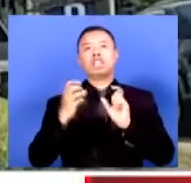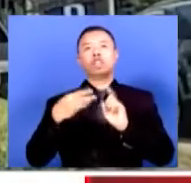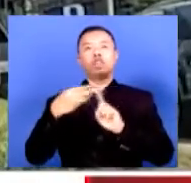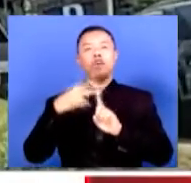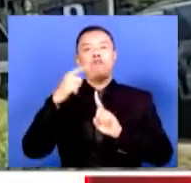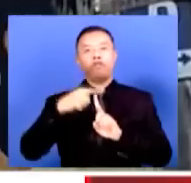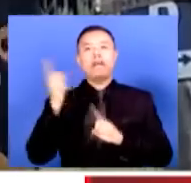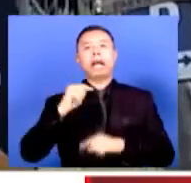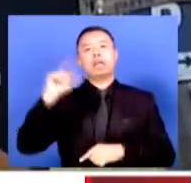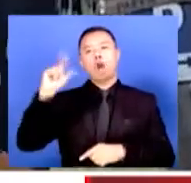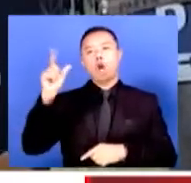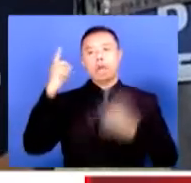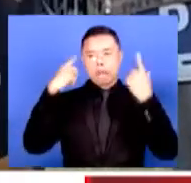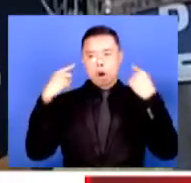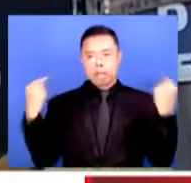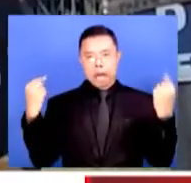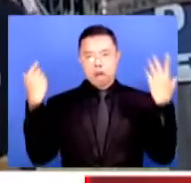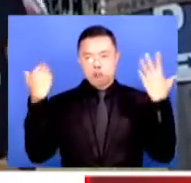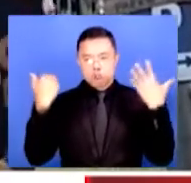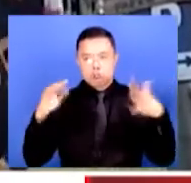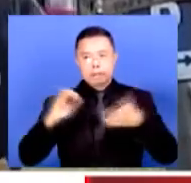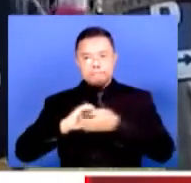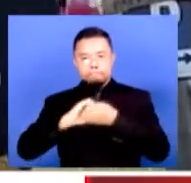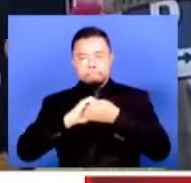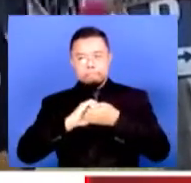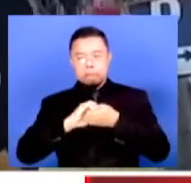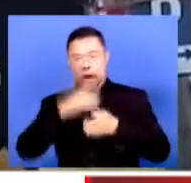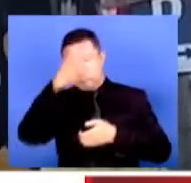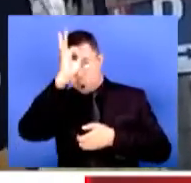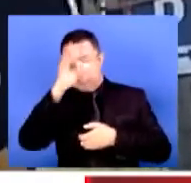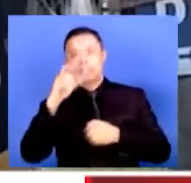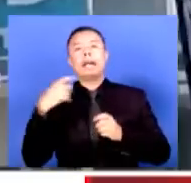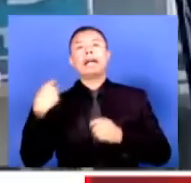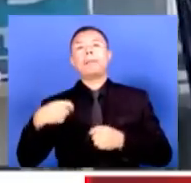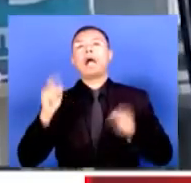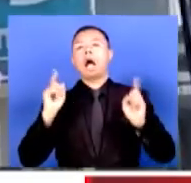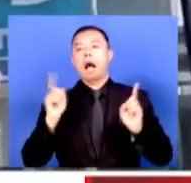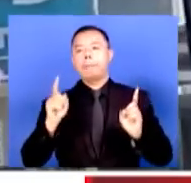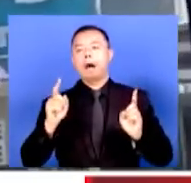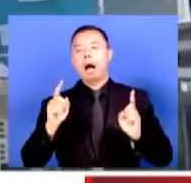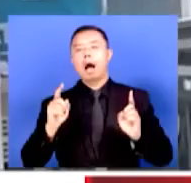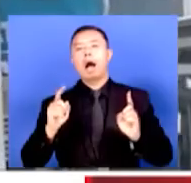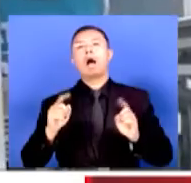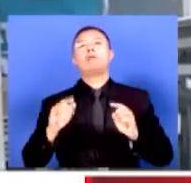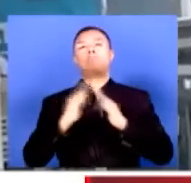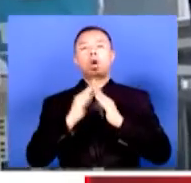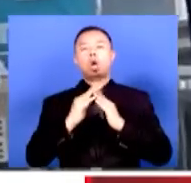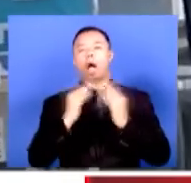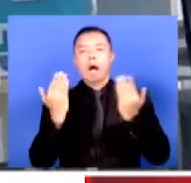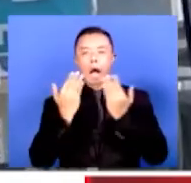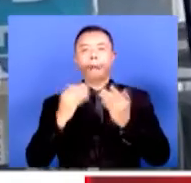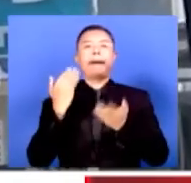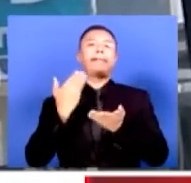asal Solo, Jawa Tengah. Setelah berkoordinasi dengan kepolisian dan Departemen Agama, pihak Ponpes membatalkan